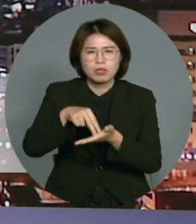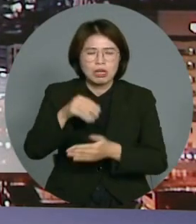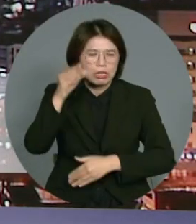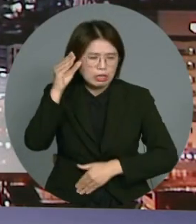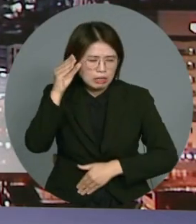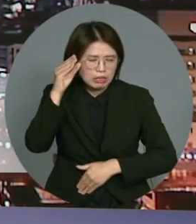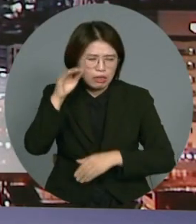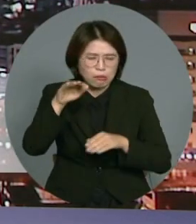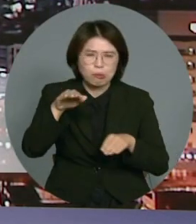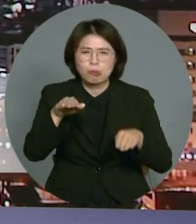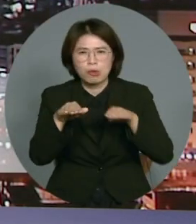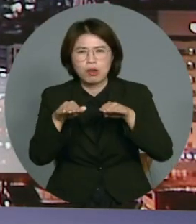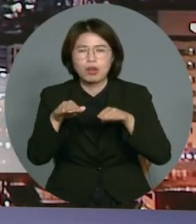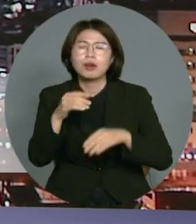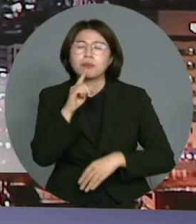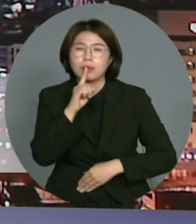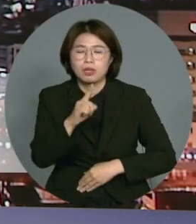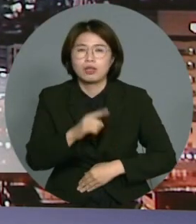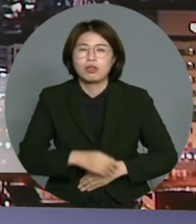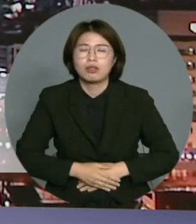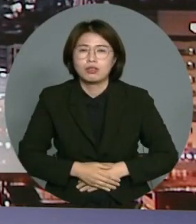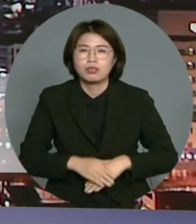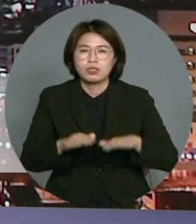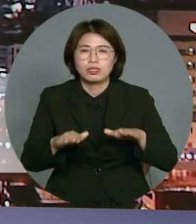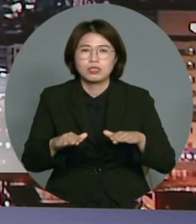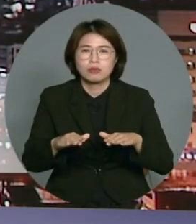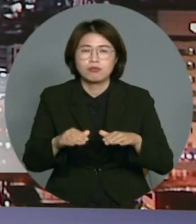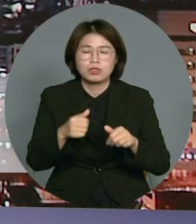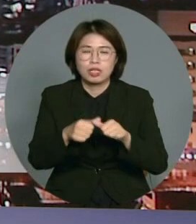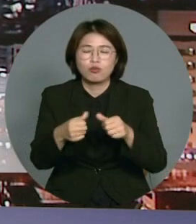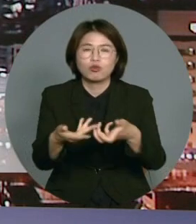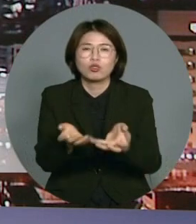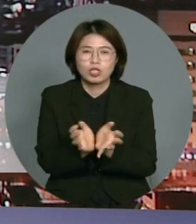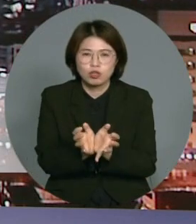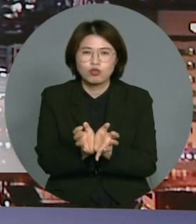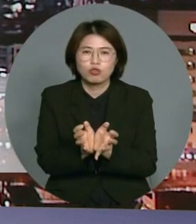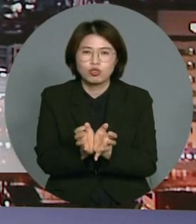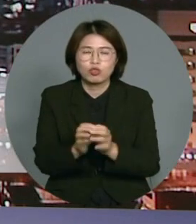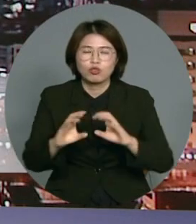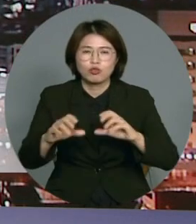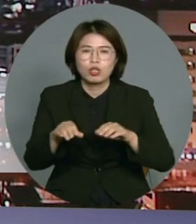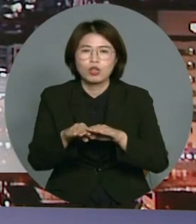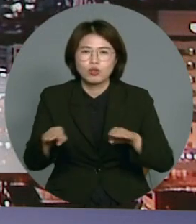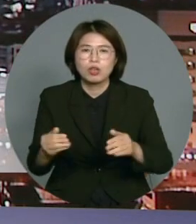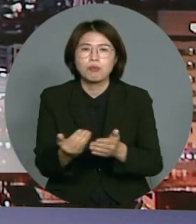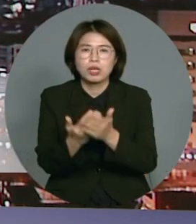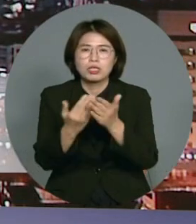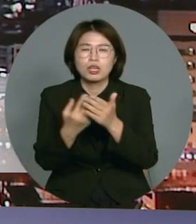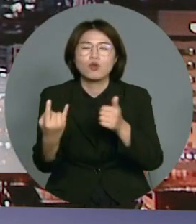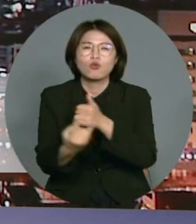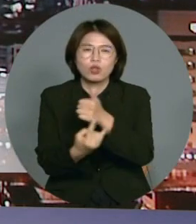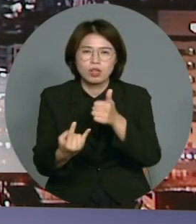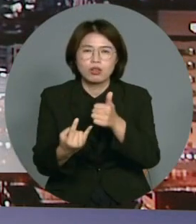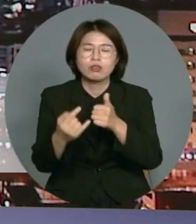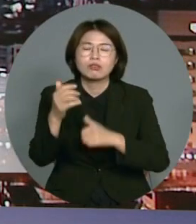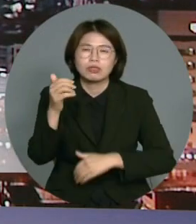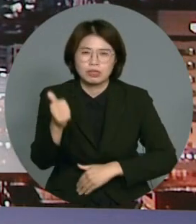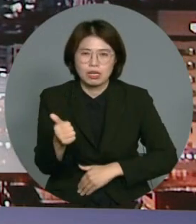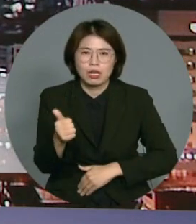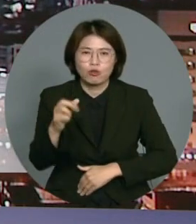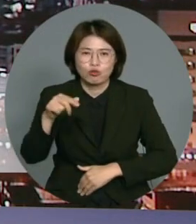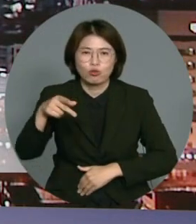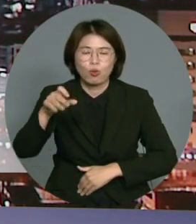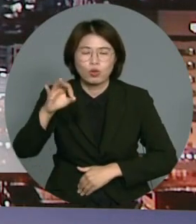미친다는 평가가 많습니다 오늘은 대통령직속 자문기구인 국가균형발전위원회 위원장에 취임한 우동기 위원장을 모시고